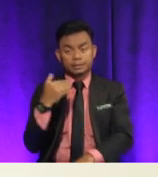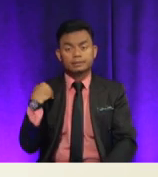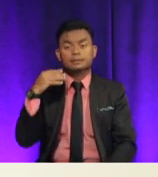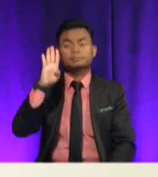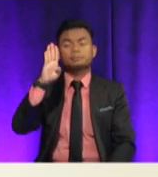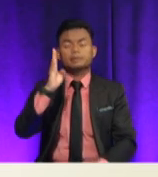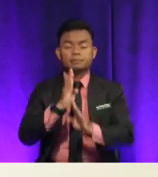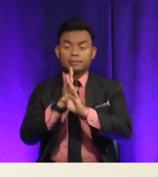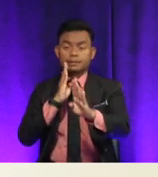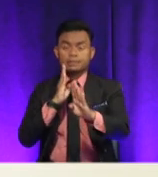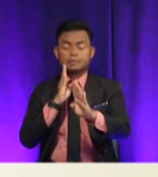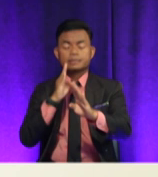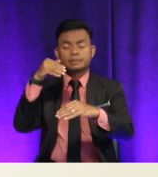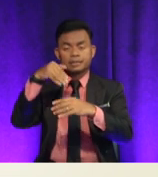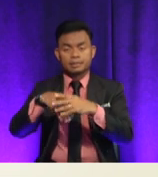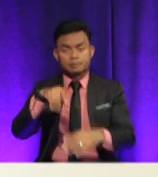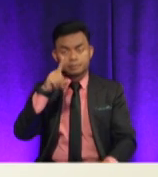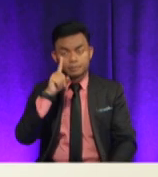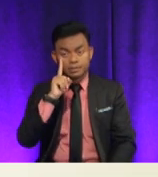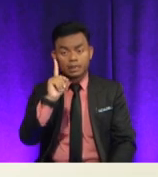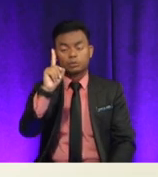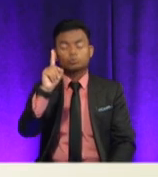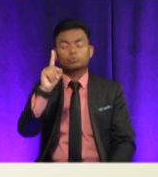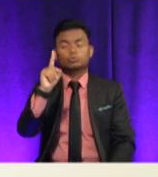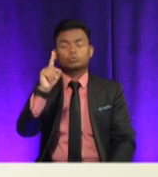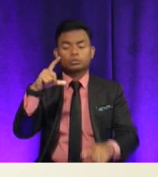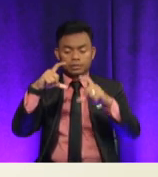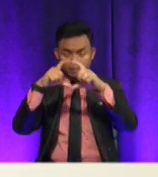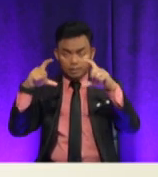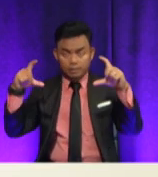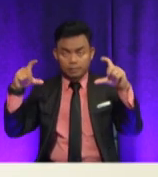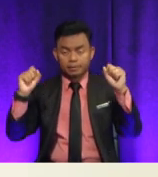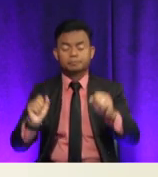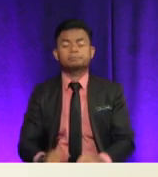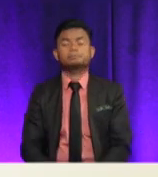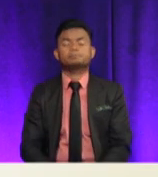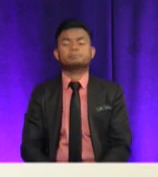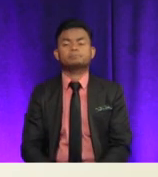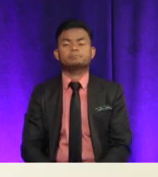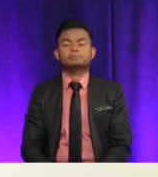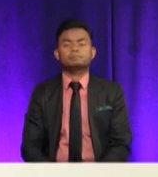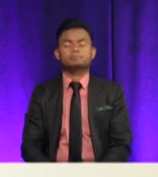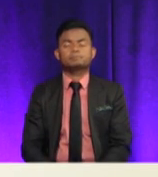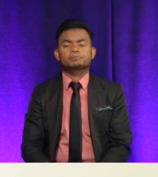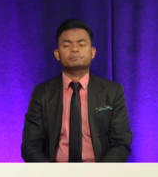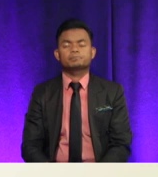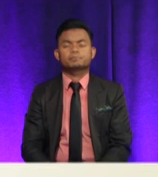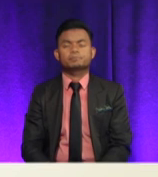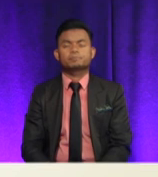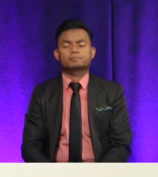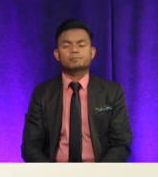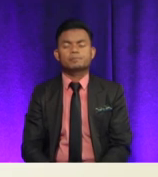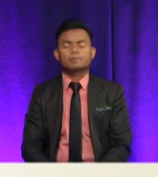murid-murid perlu memahami bahwa syair ini dia mempunyai empat baris dalam satu rangkap Oke